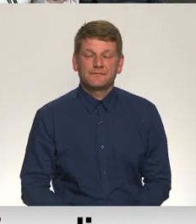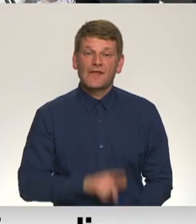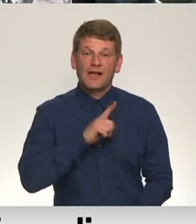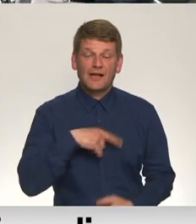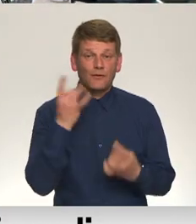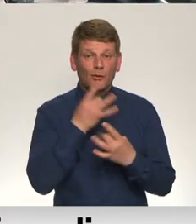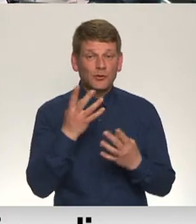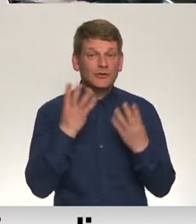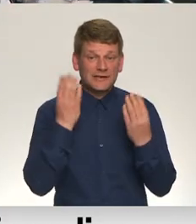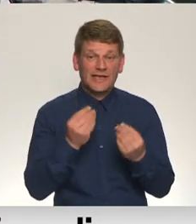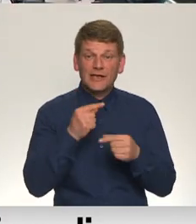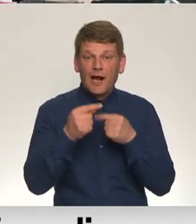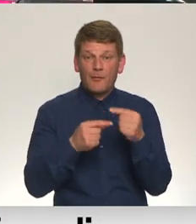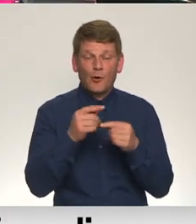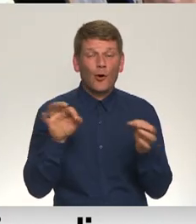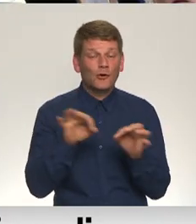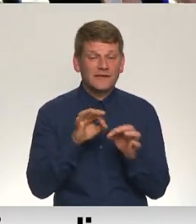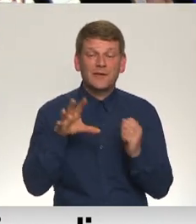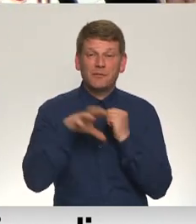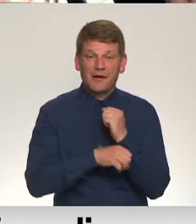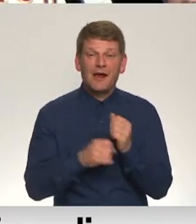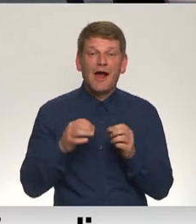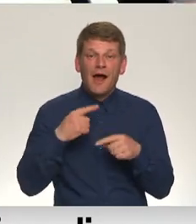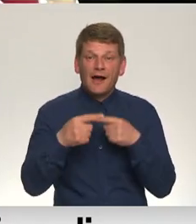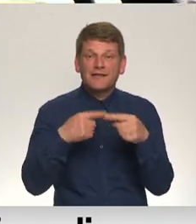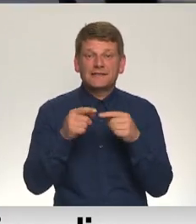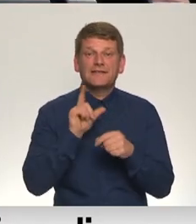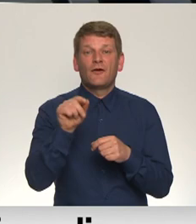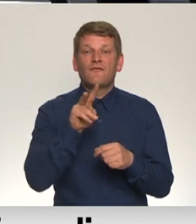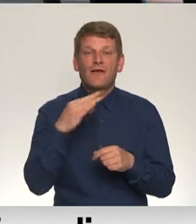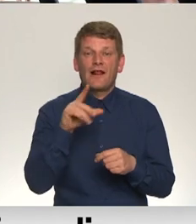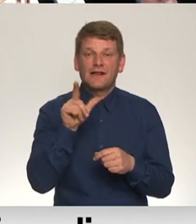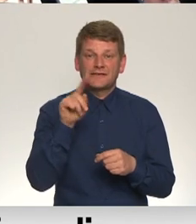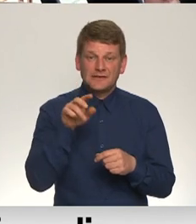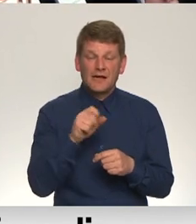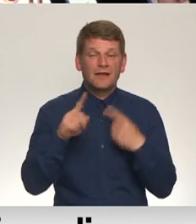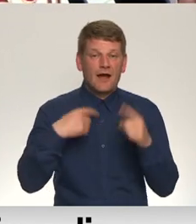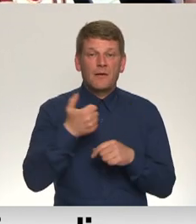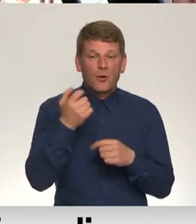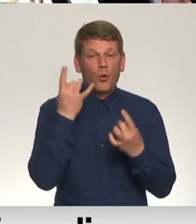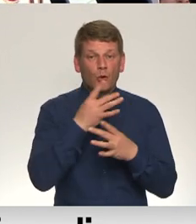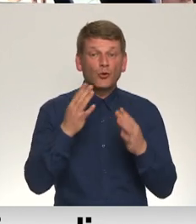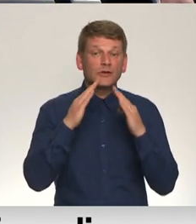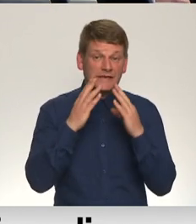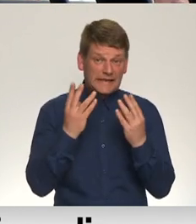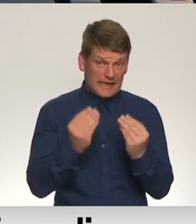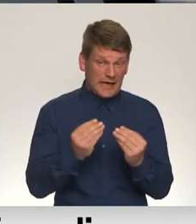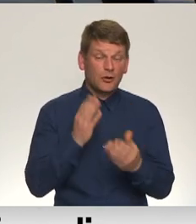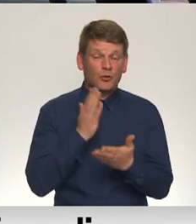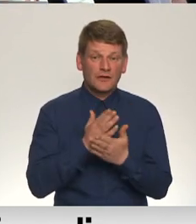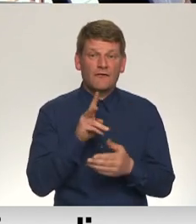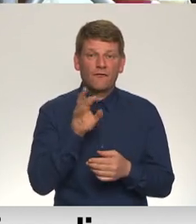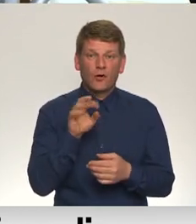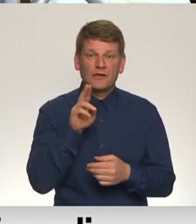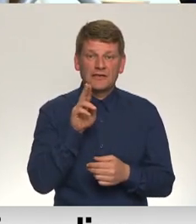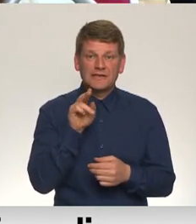Latvijas kultūras dienu kamoliņš koncerta beigās aizceļoja uz Velsu, jo nākamgad kultūras diena norisināsies